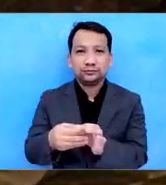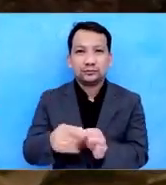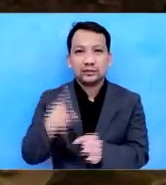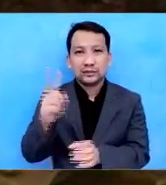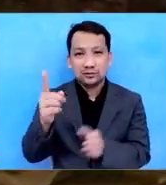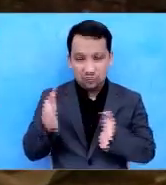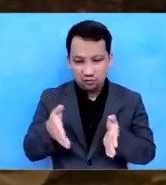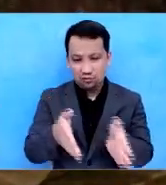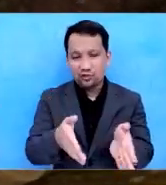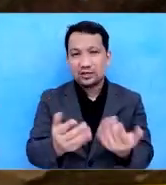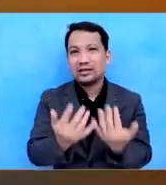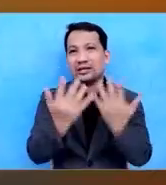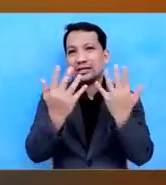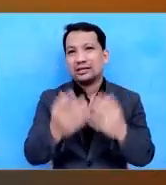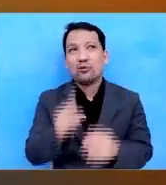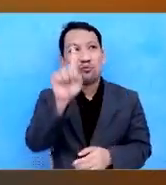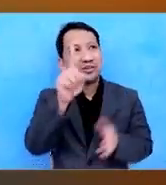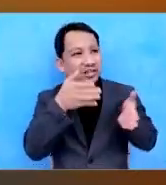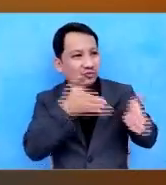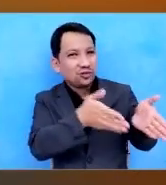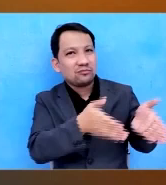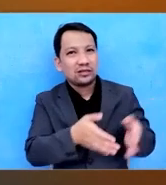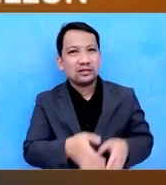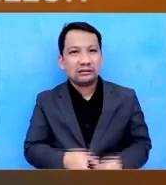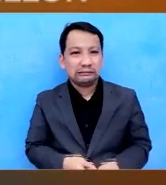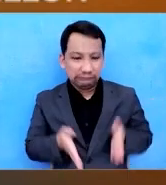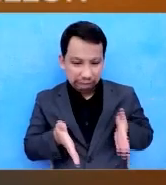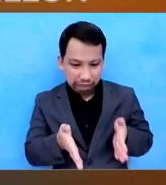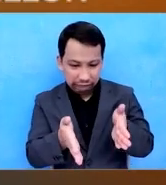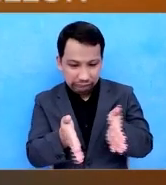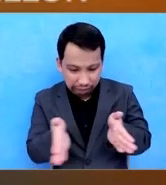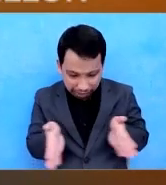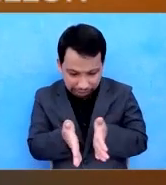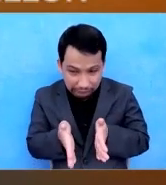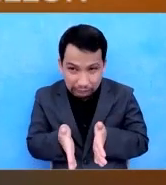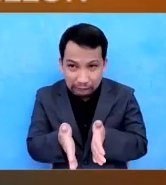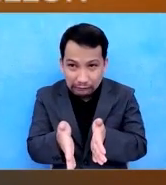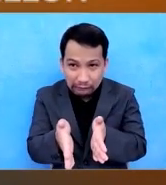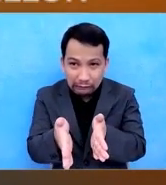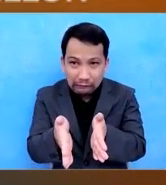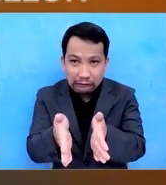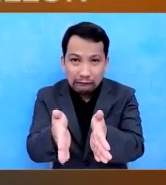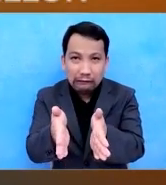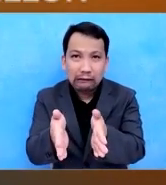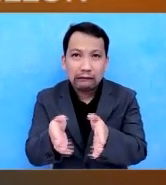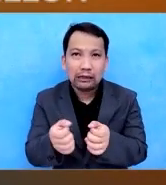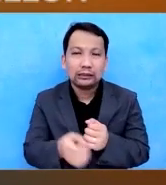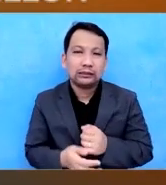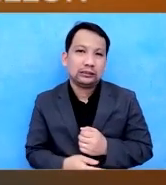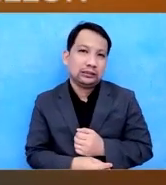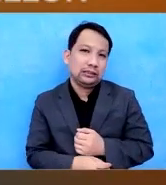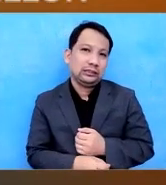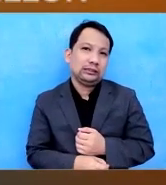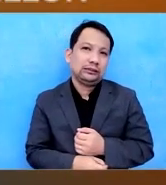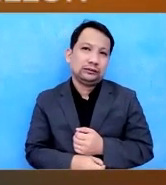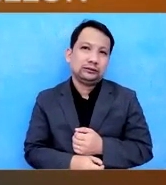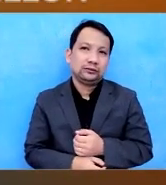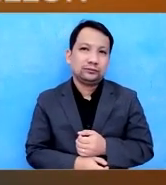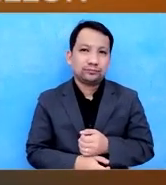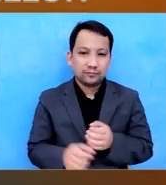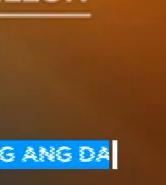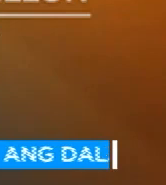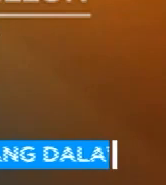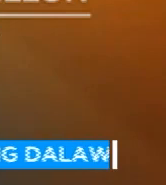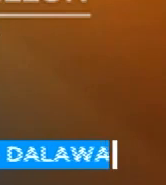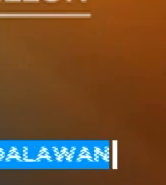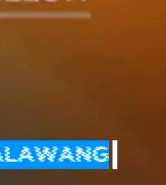daanan palabas. Medyo iskinita po yung papasok po, natagpuan namin po ang mga biktima sa pinakadulong bahay po